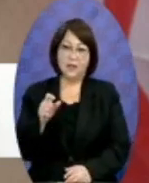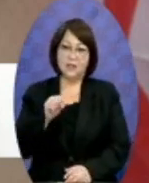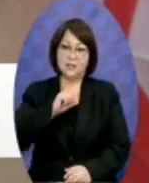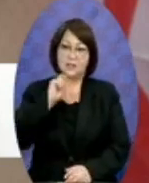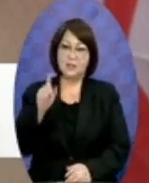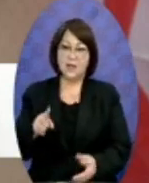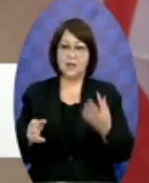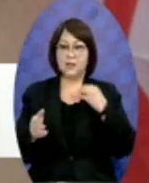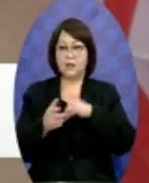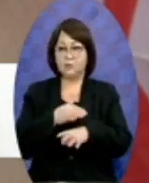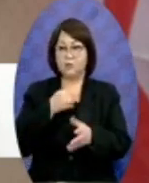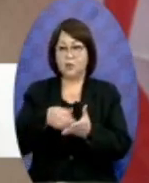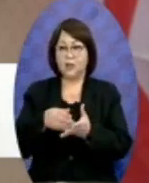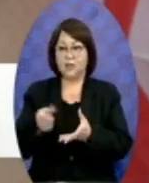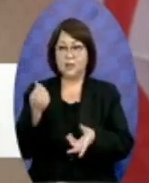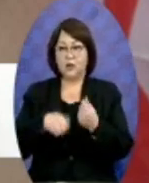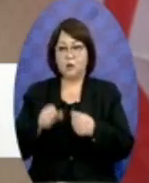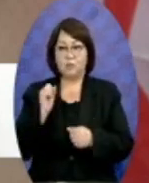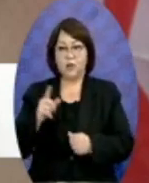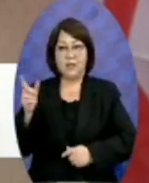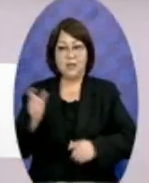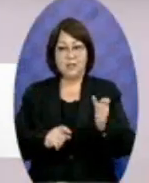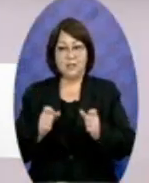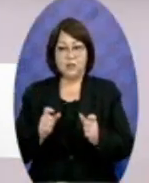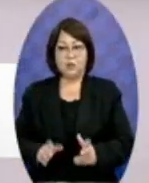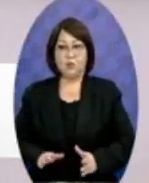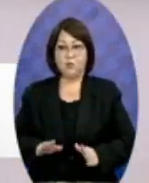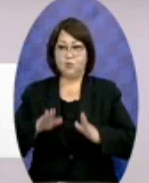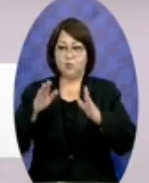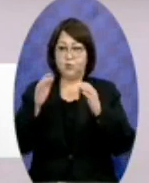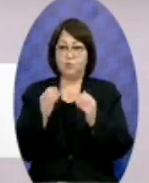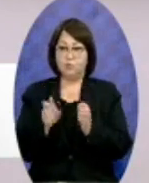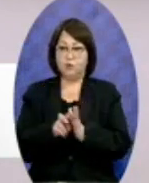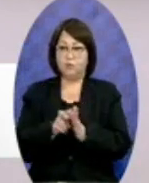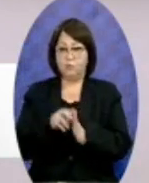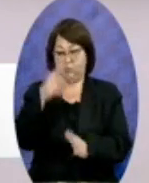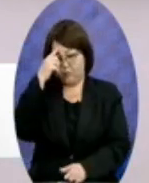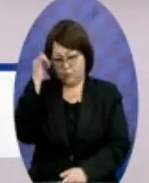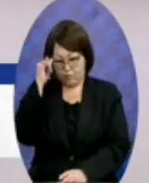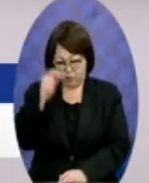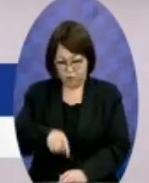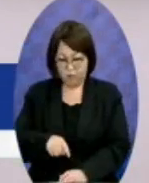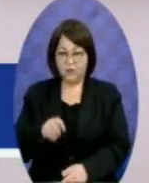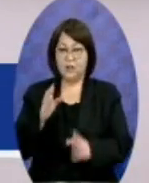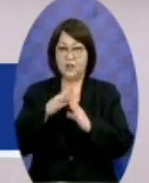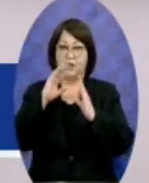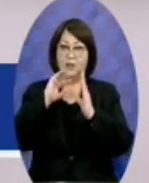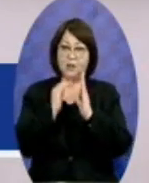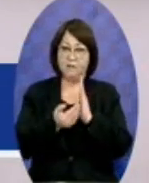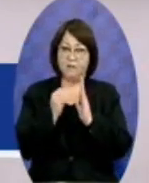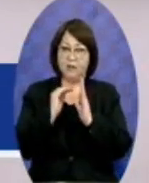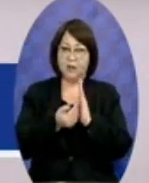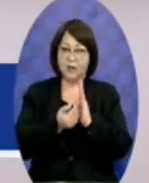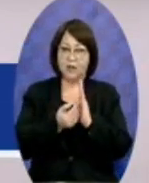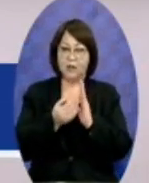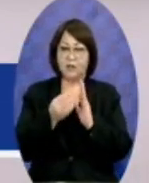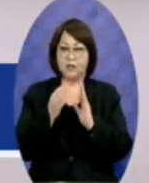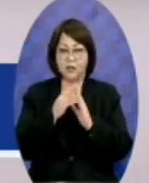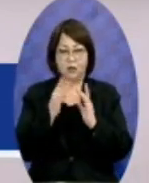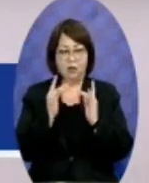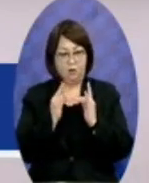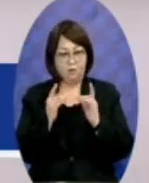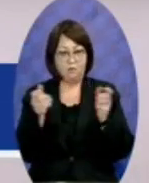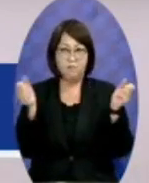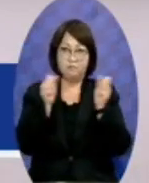дамжуулаад борлуулах юм бол эдийн засгийг хөгжүүлнэ. Одоо жишээ нь дотоодын тавилга, хөдөө аж ахуйн гаралтай